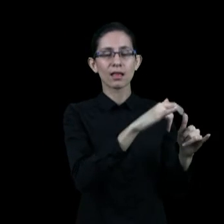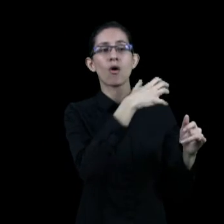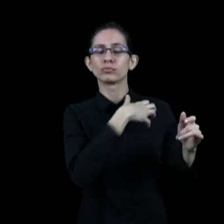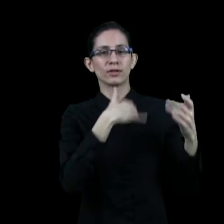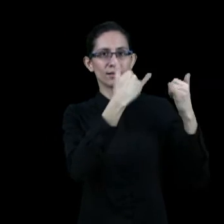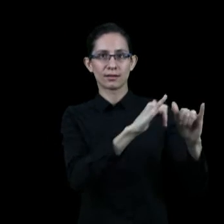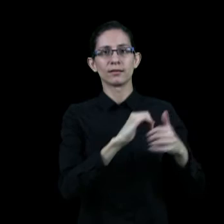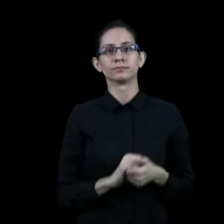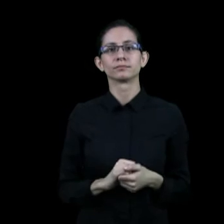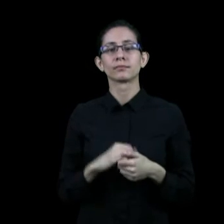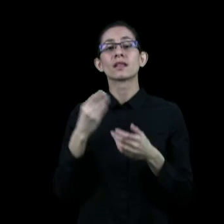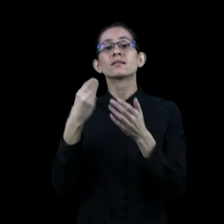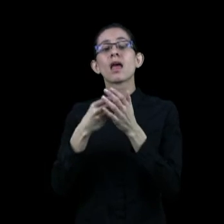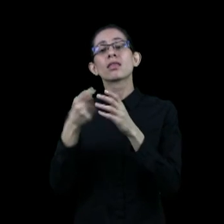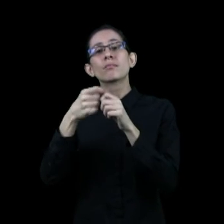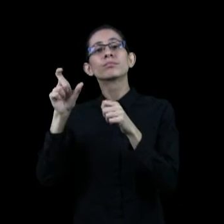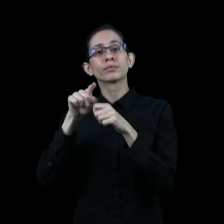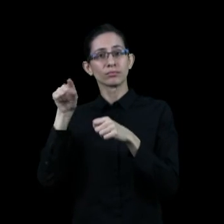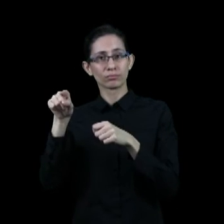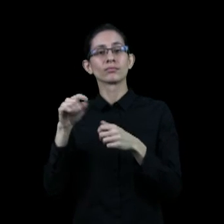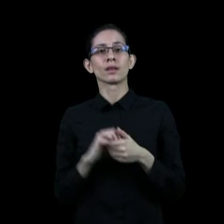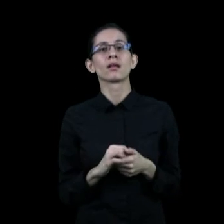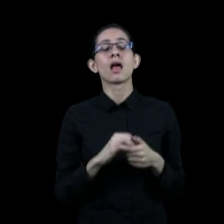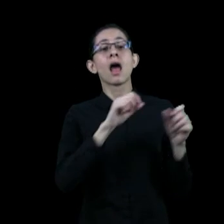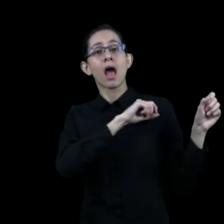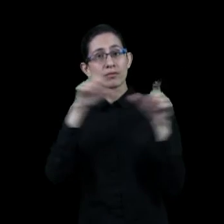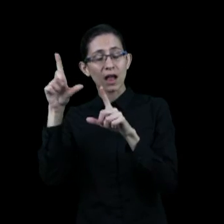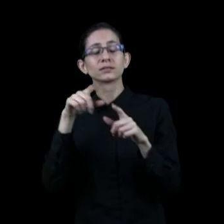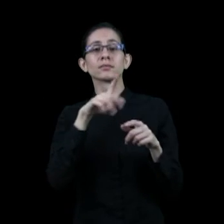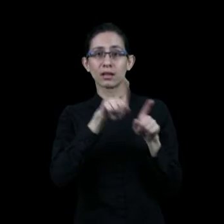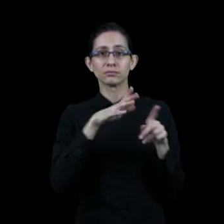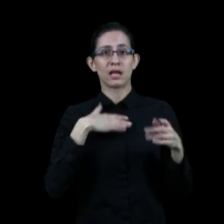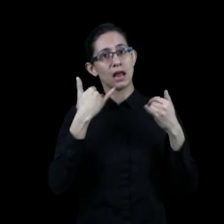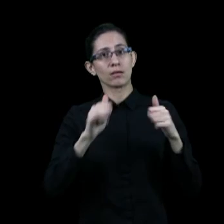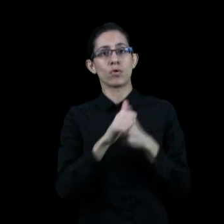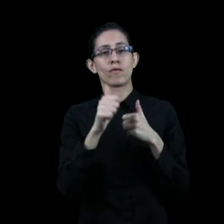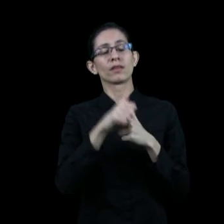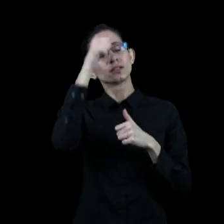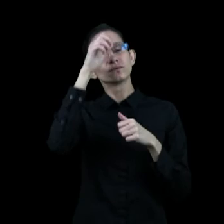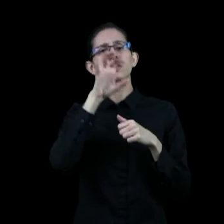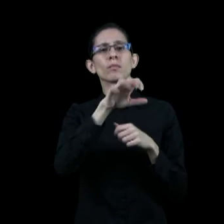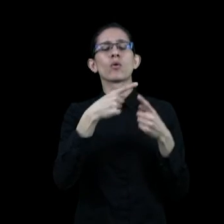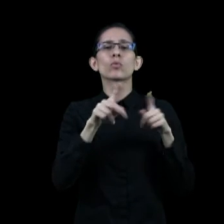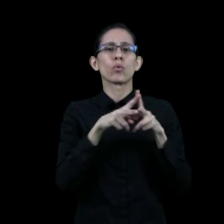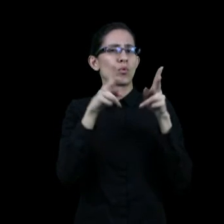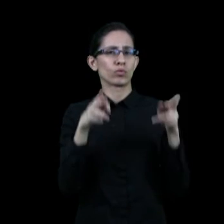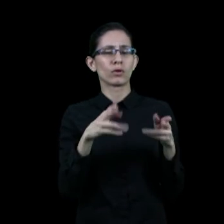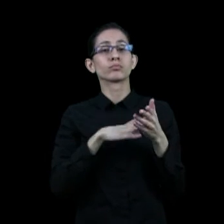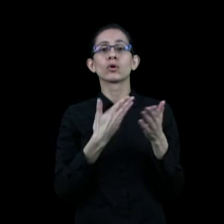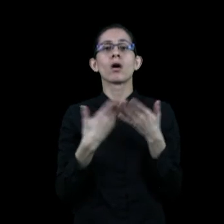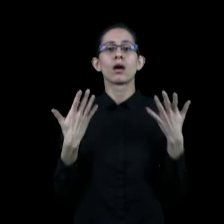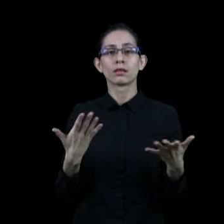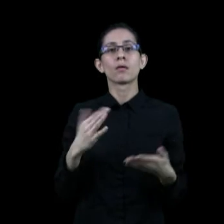gospodarki, to spowoduje wzrost cen. Inflacja cenowa ma też inne przyczyny, głównie